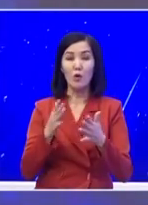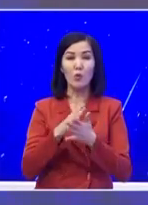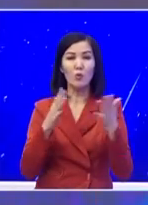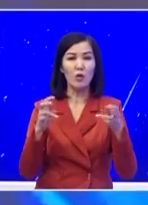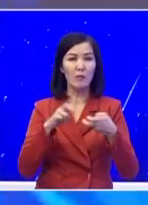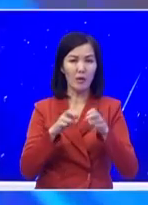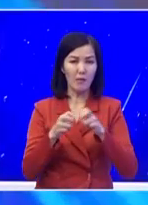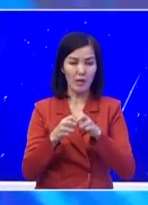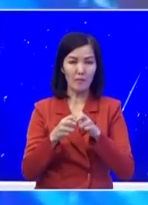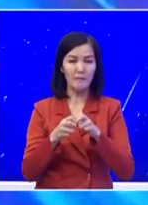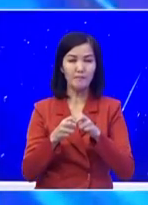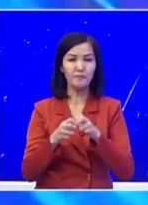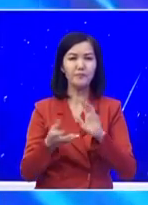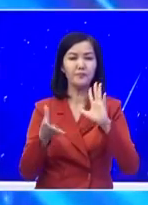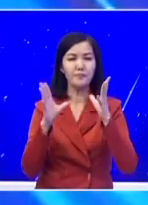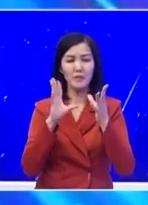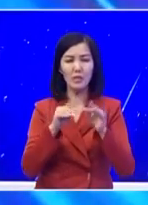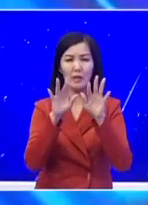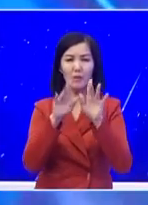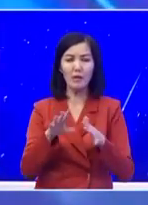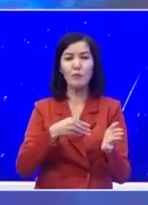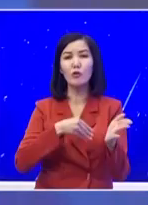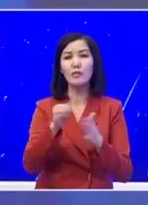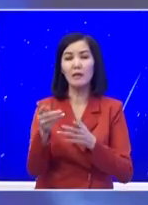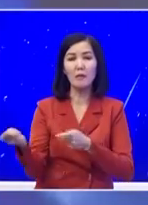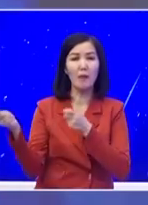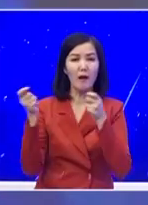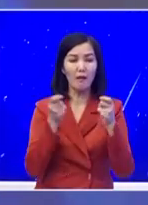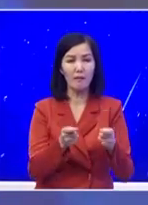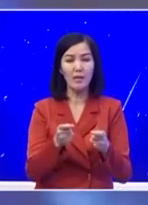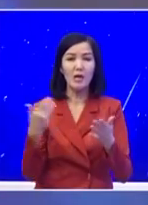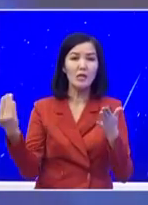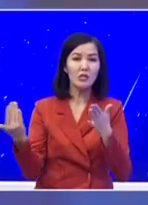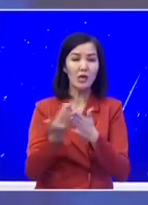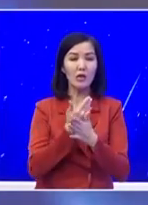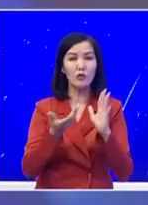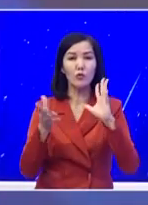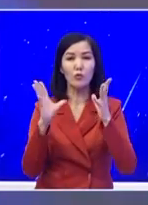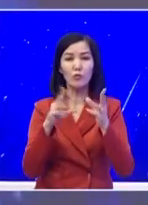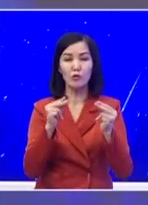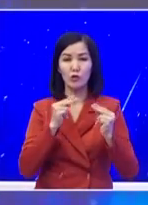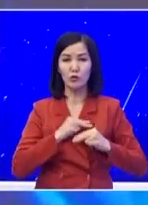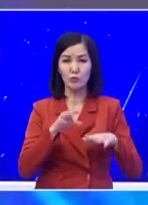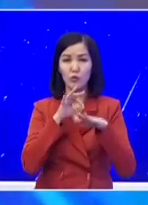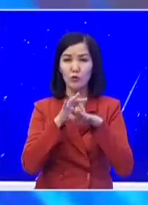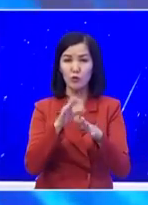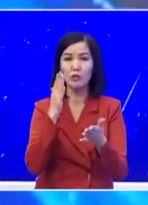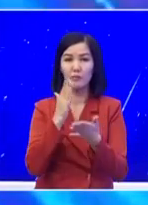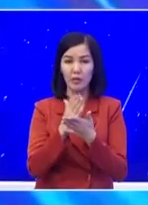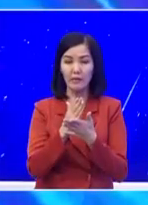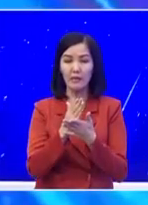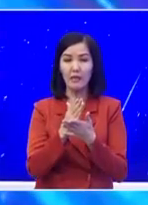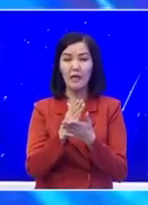проблеманың бірі. Жалпы компьютерлер сатып алып, осы компьютерлерді жаңарту бойынша жұмыс қарқынды түрде жүріп